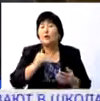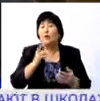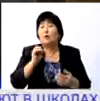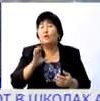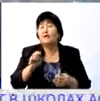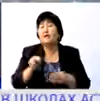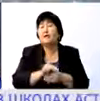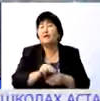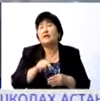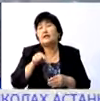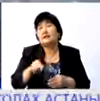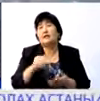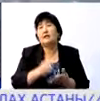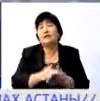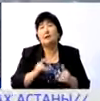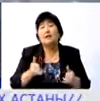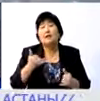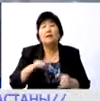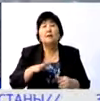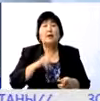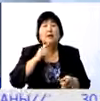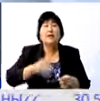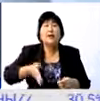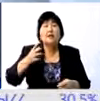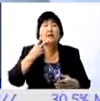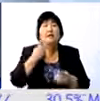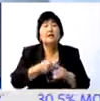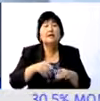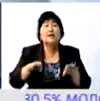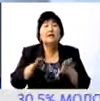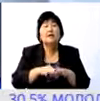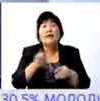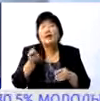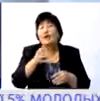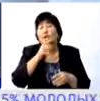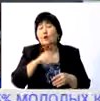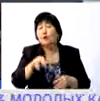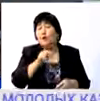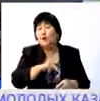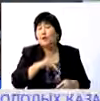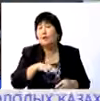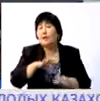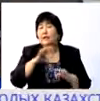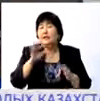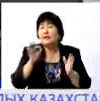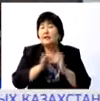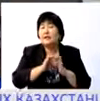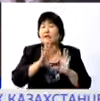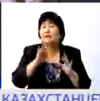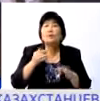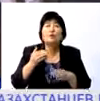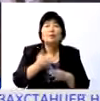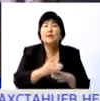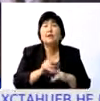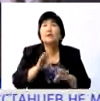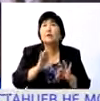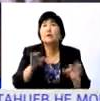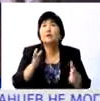у нас недавно здесь прошел региональный семинар несмотря на сравнительно короткий срок работы центру есть чем поделиться